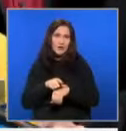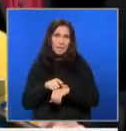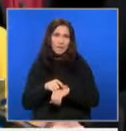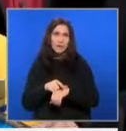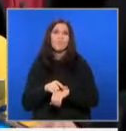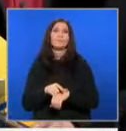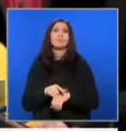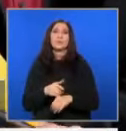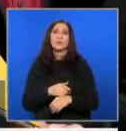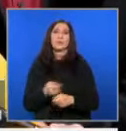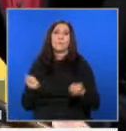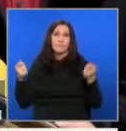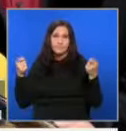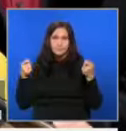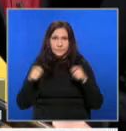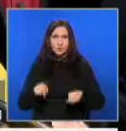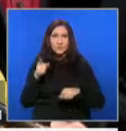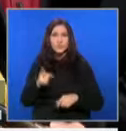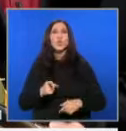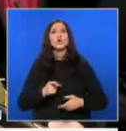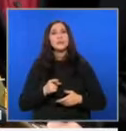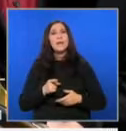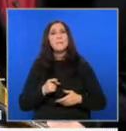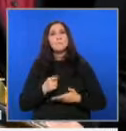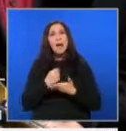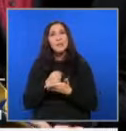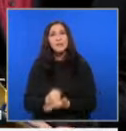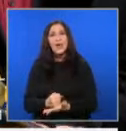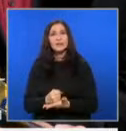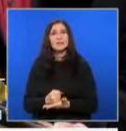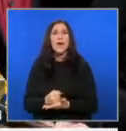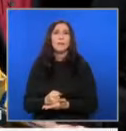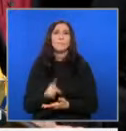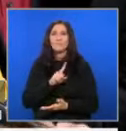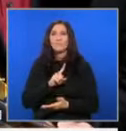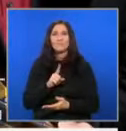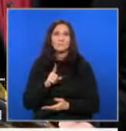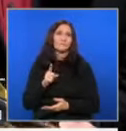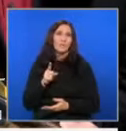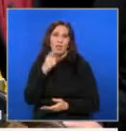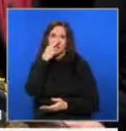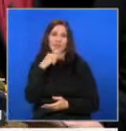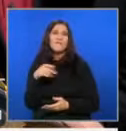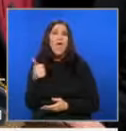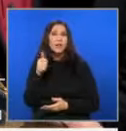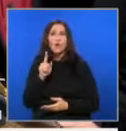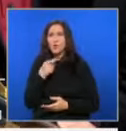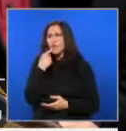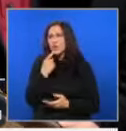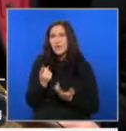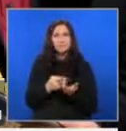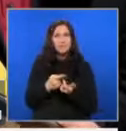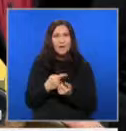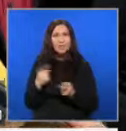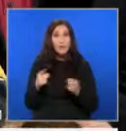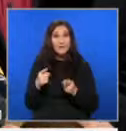сложим край на този мандат на псевдоелита, който ни управлява години наред. Виждаме, че